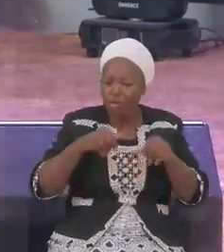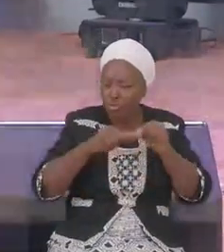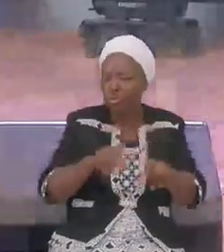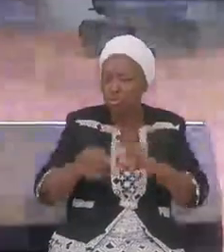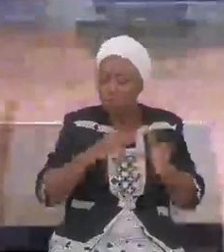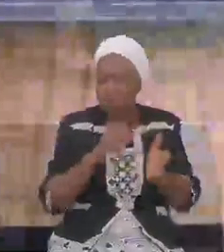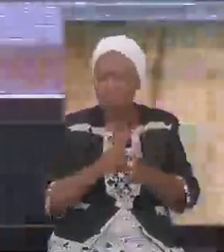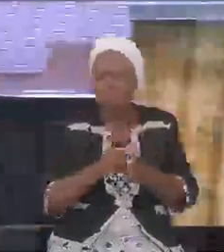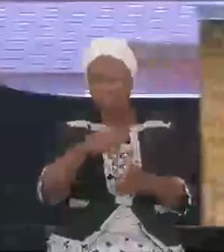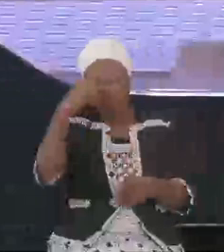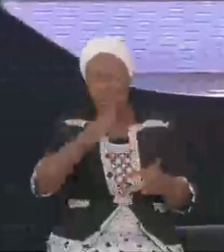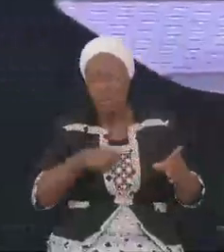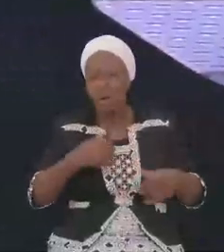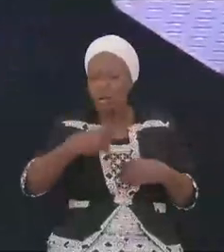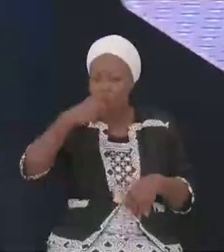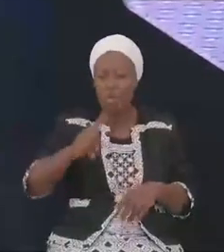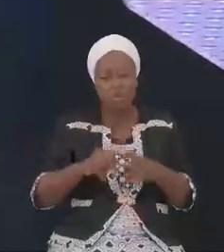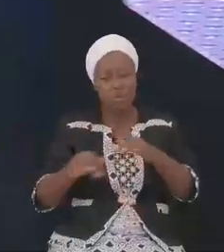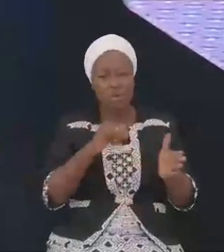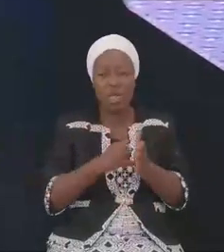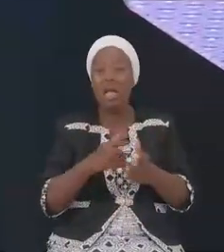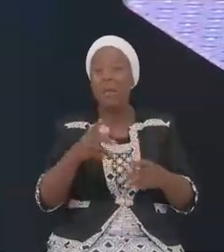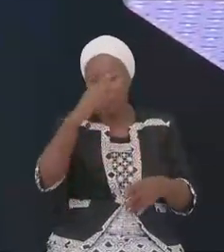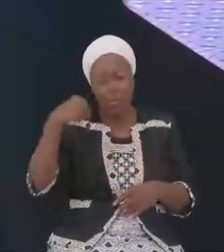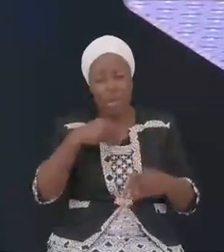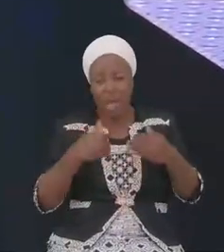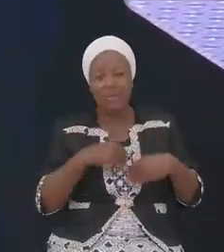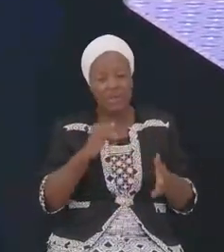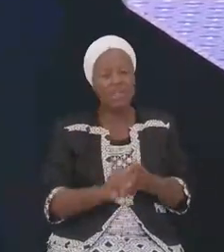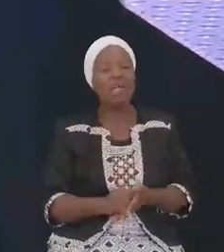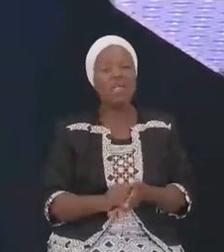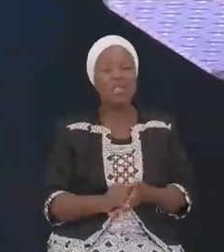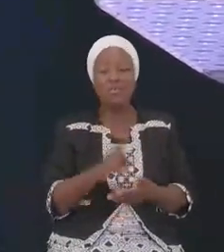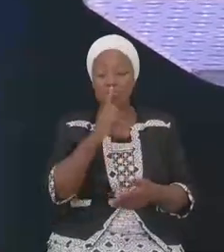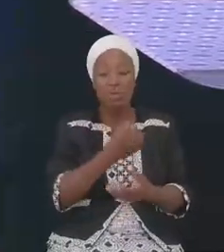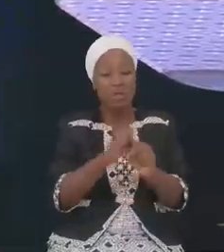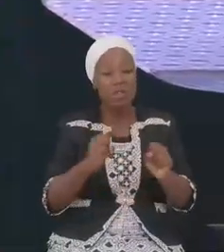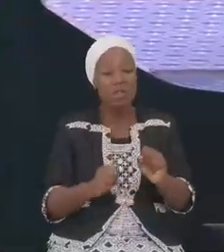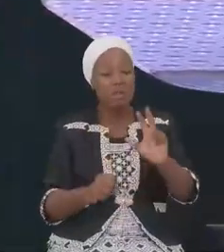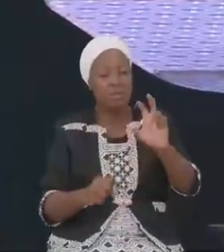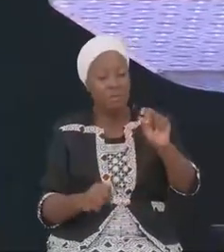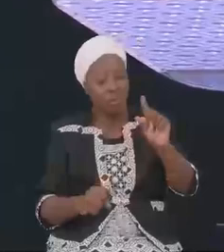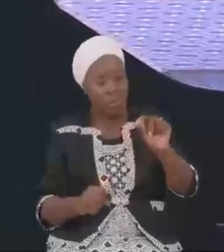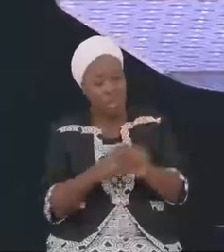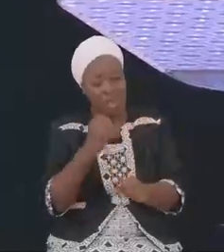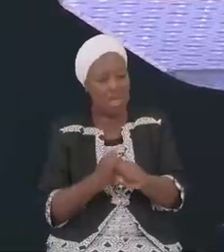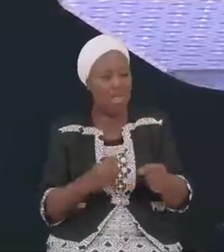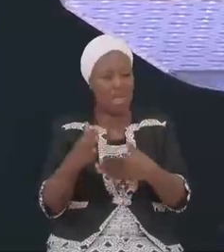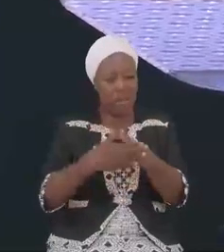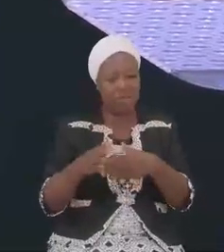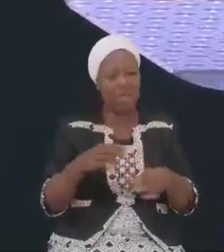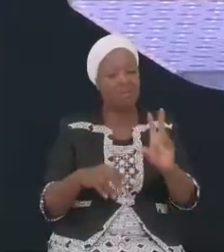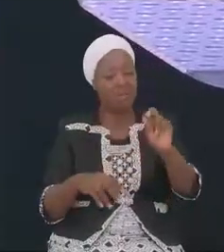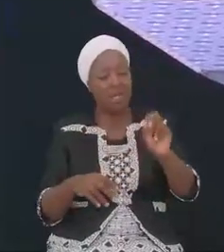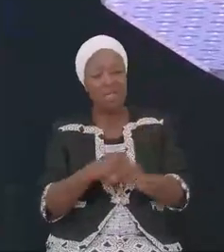veut que tu fasses parce que tu avais le salut authentique. 20 ans, 30 ans, 40 ans passés, tu ne peux